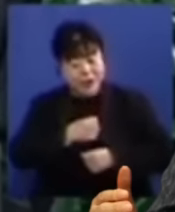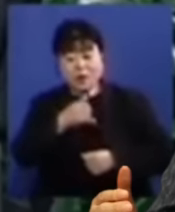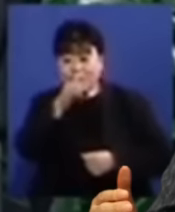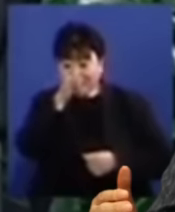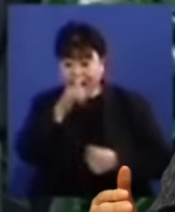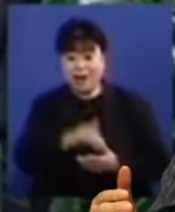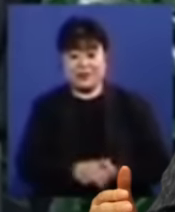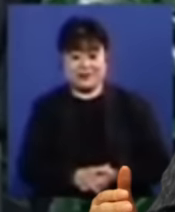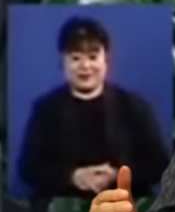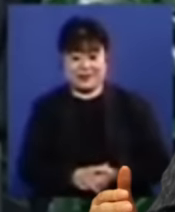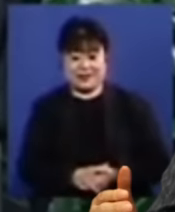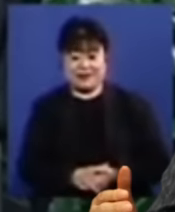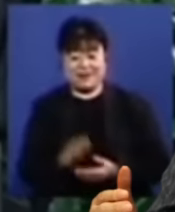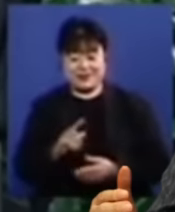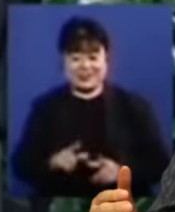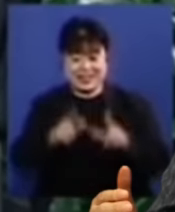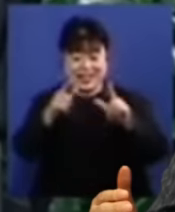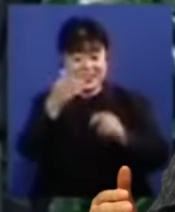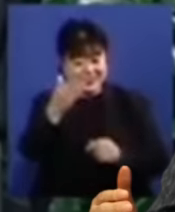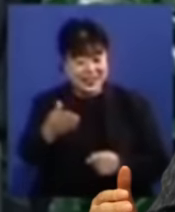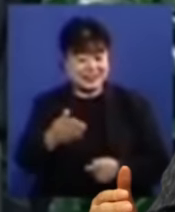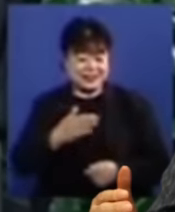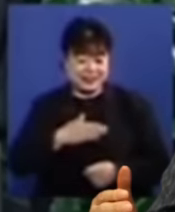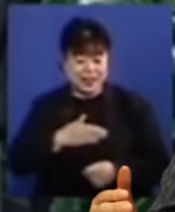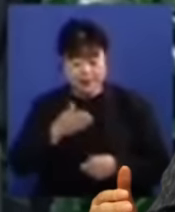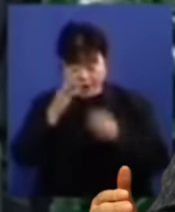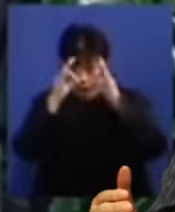있답니다. 어느 날 당신은 나를 바라보며 갑자기 말했지요. 당신 참 좋다.